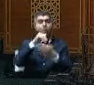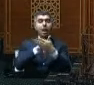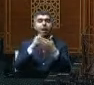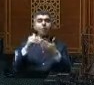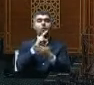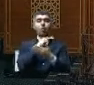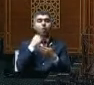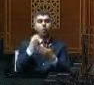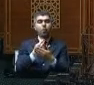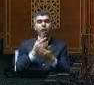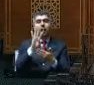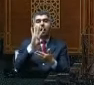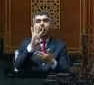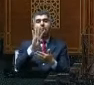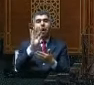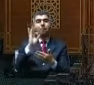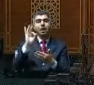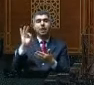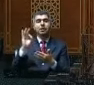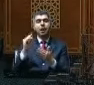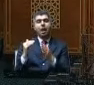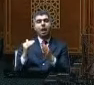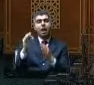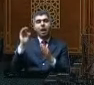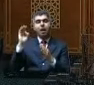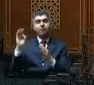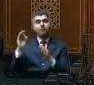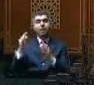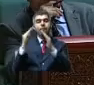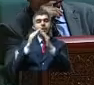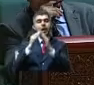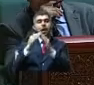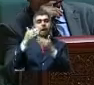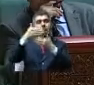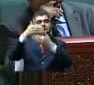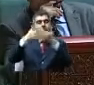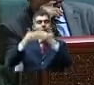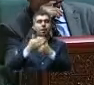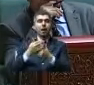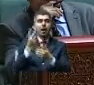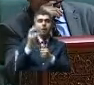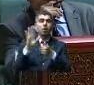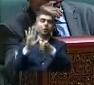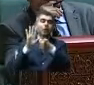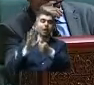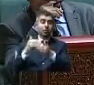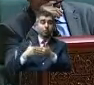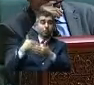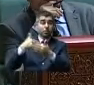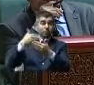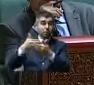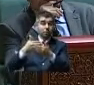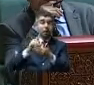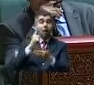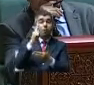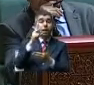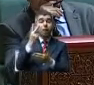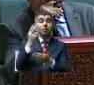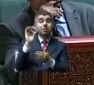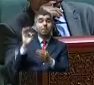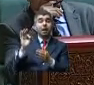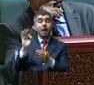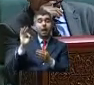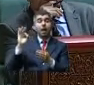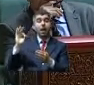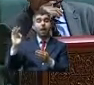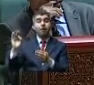الحكومي أي 400 ألف وحدة سكنية خلال 2016، كما يتم العمل على بلوغ وتيرة 170 ألف وحدة كمعدل